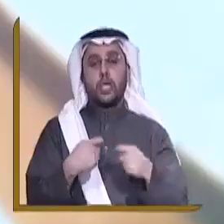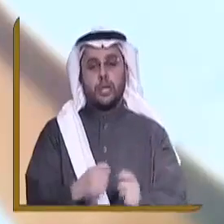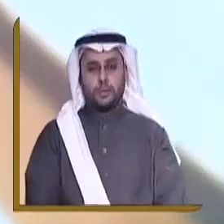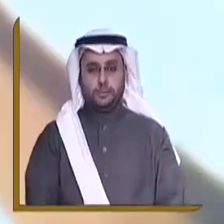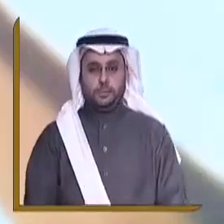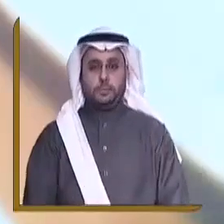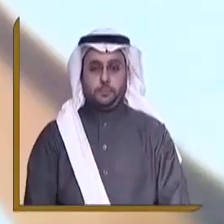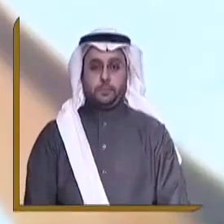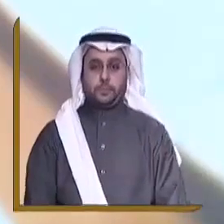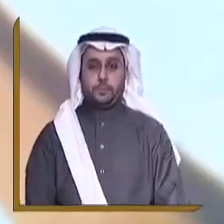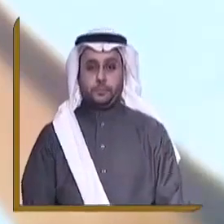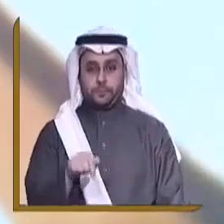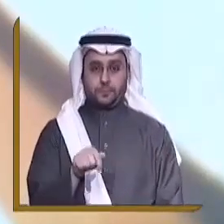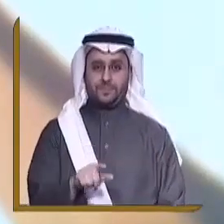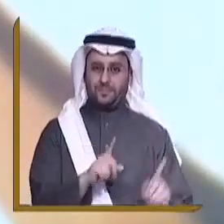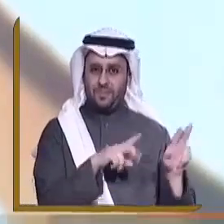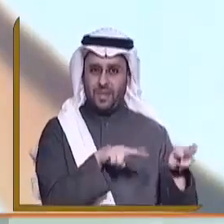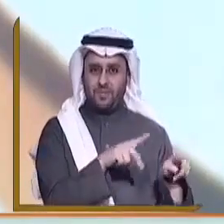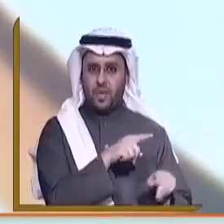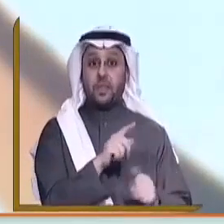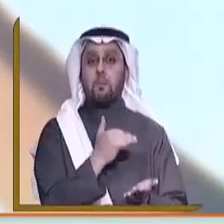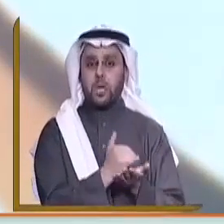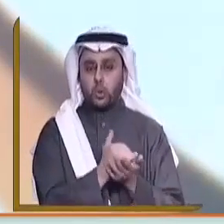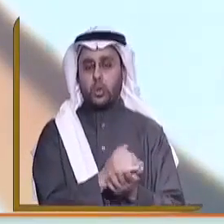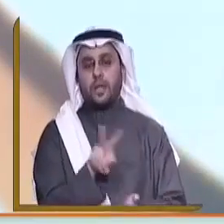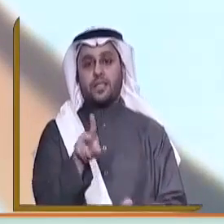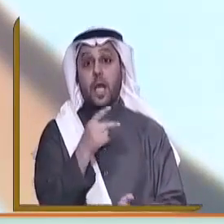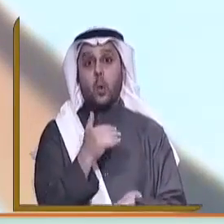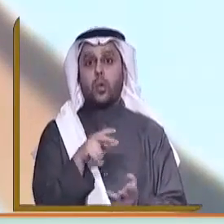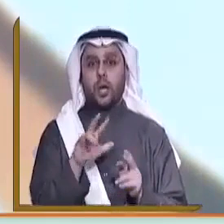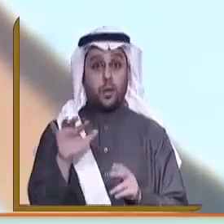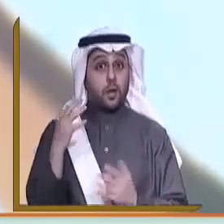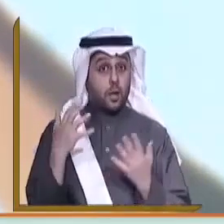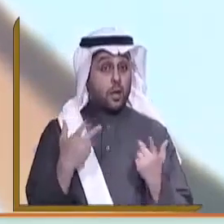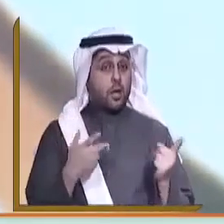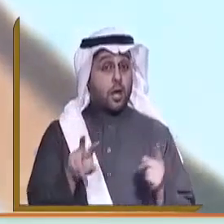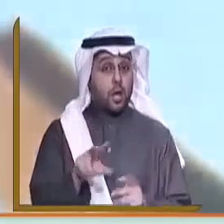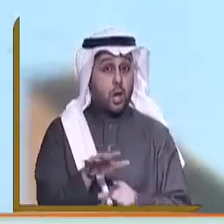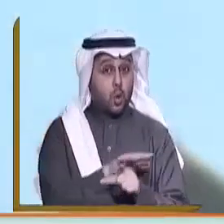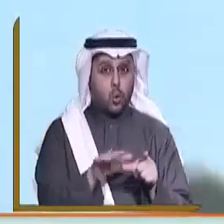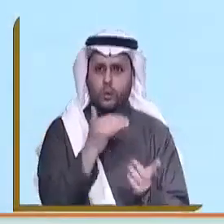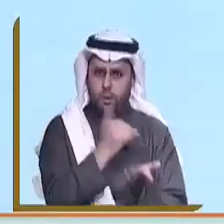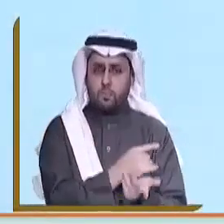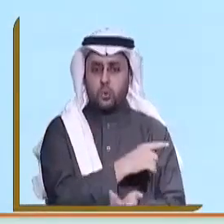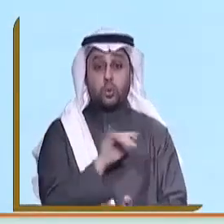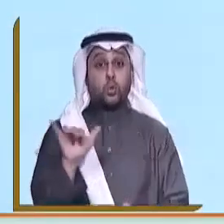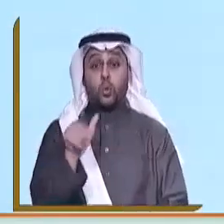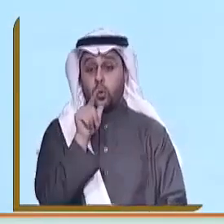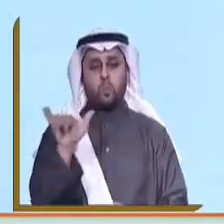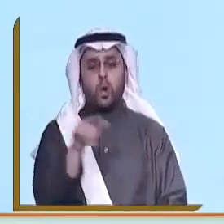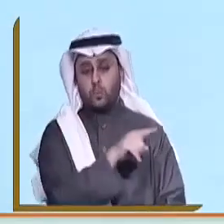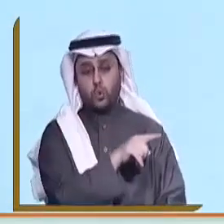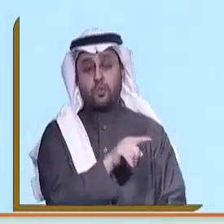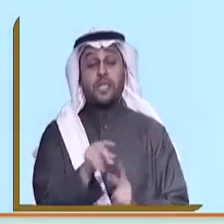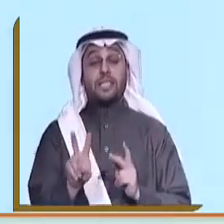السعوديه كما اكد السعدون بان برنامج التحول الوطني يوازن بين القطاعين العام والخاص ويعمل مع